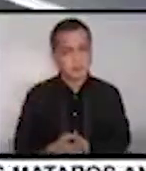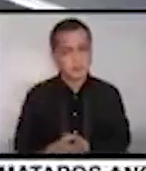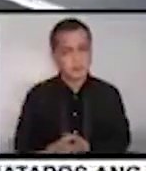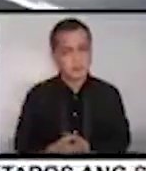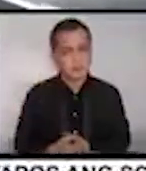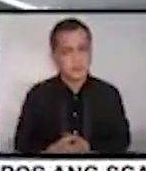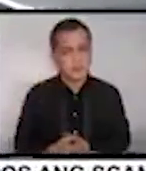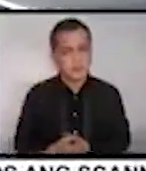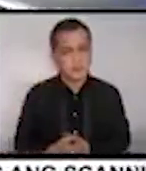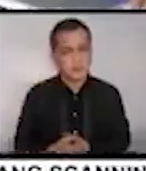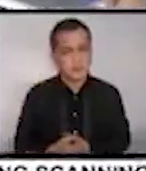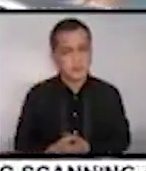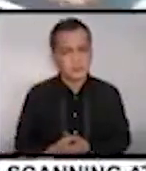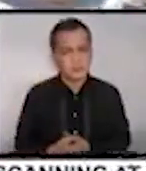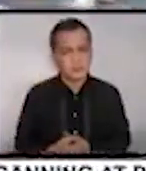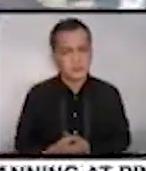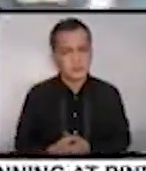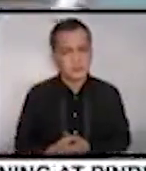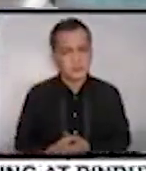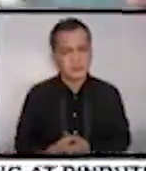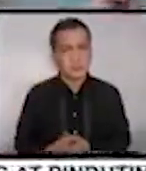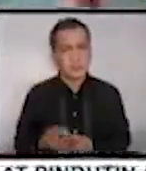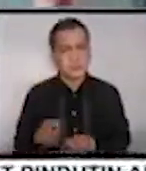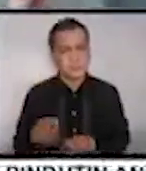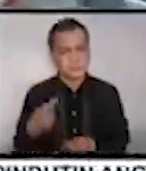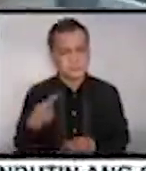mararating. Bakit kaya sa'yo